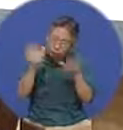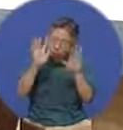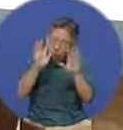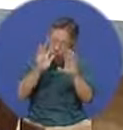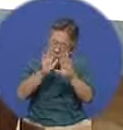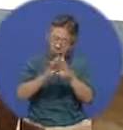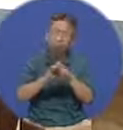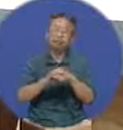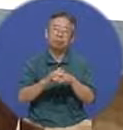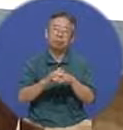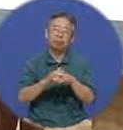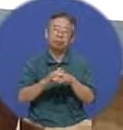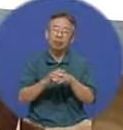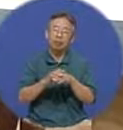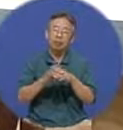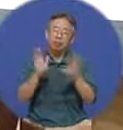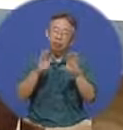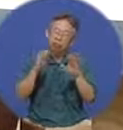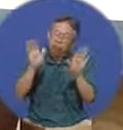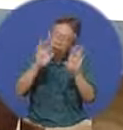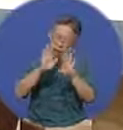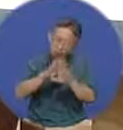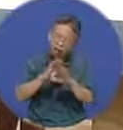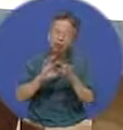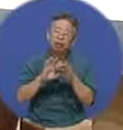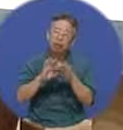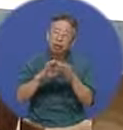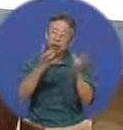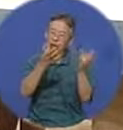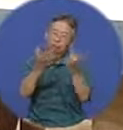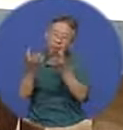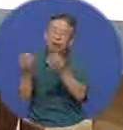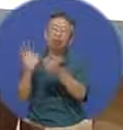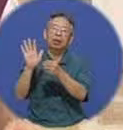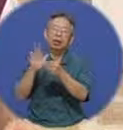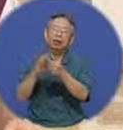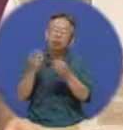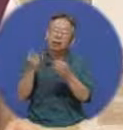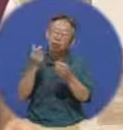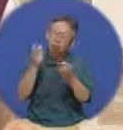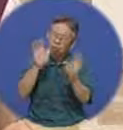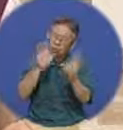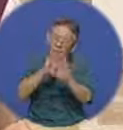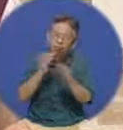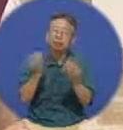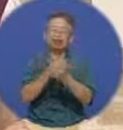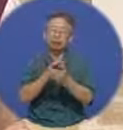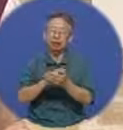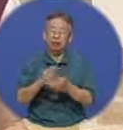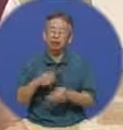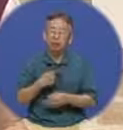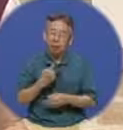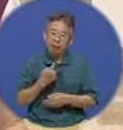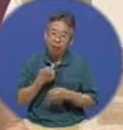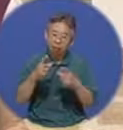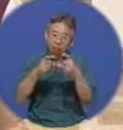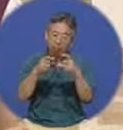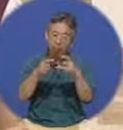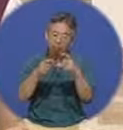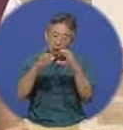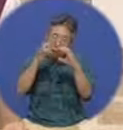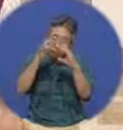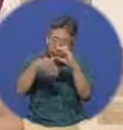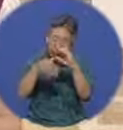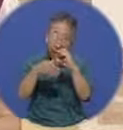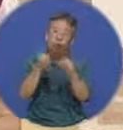して、やはりちょっと夕方のようになったなと、 はい、雲は多かったんですけど、薄暗い感じにはなりましたよ ね。 私ピンホールカメラを作